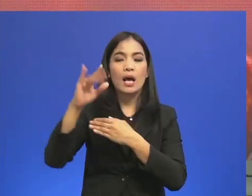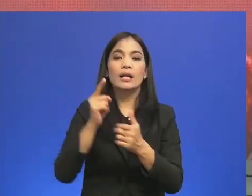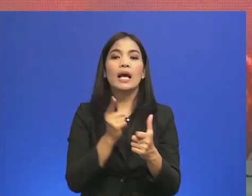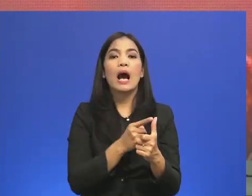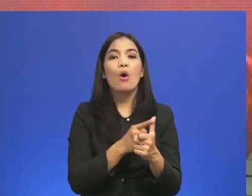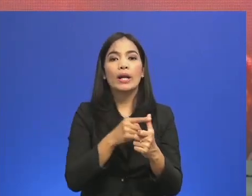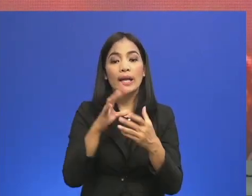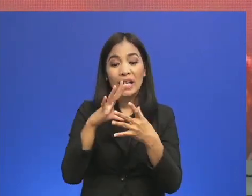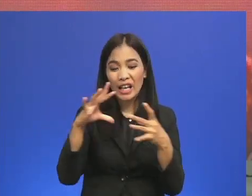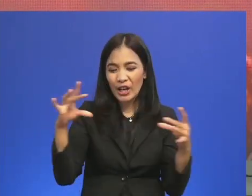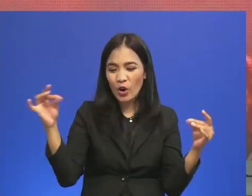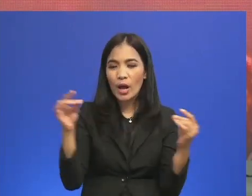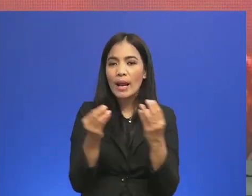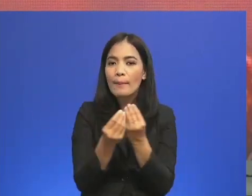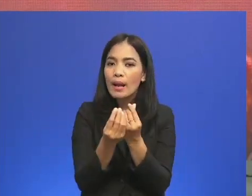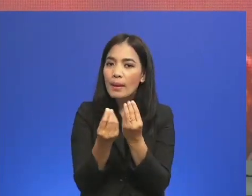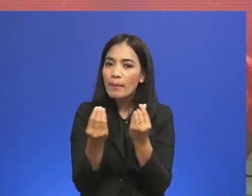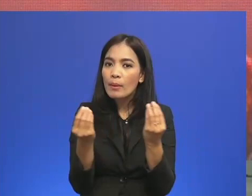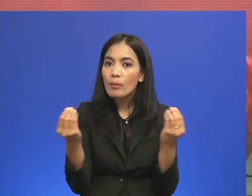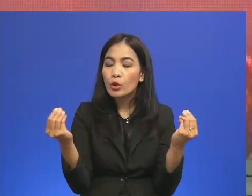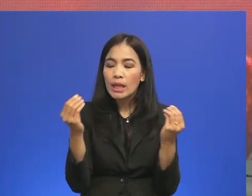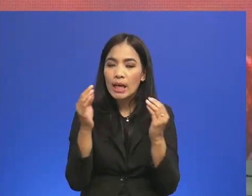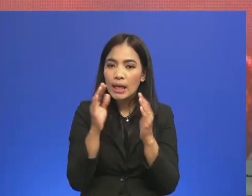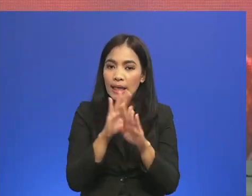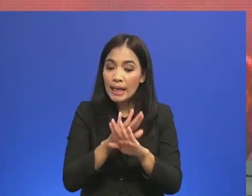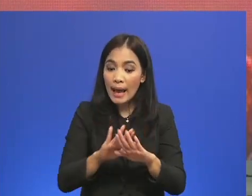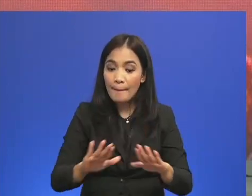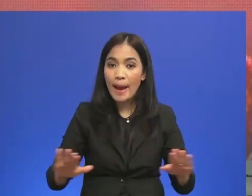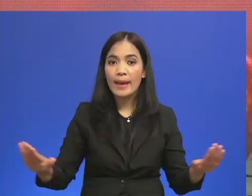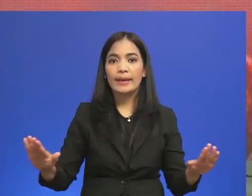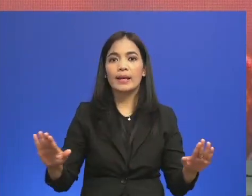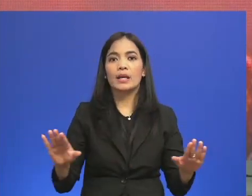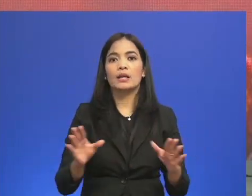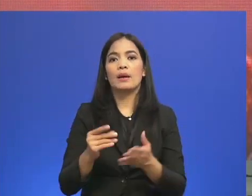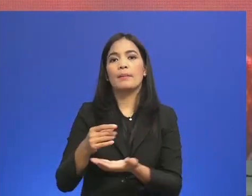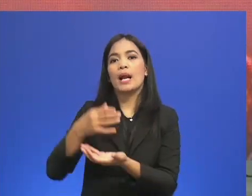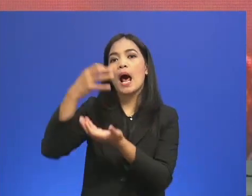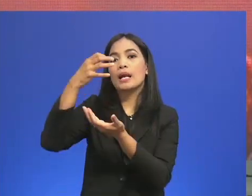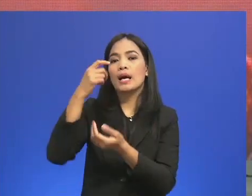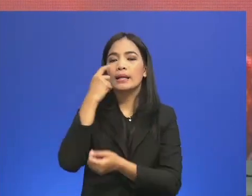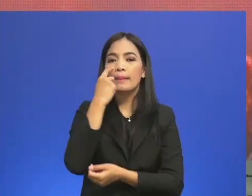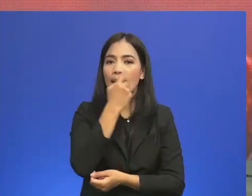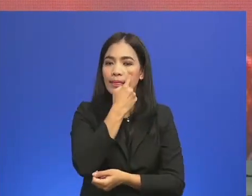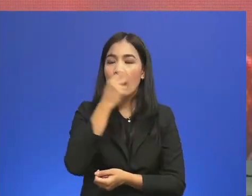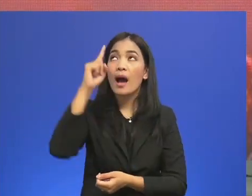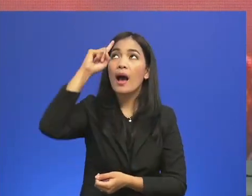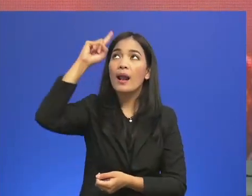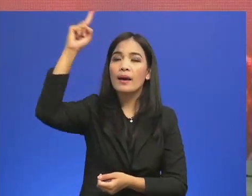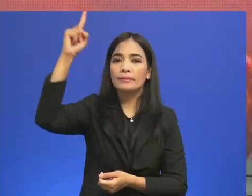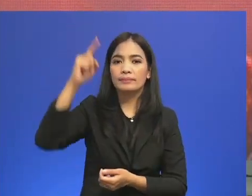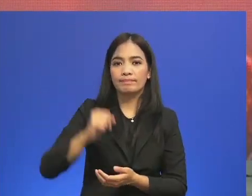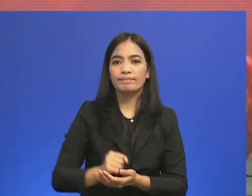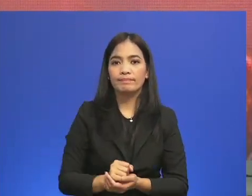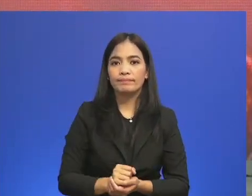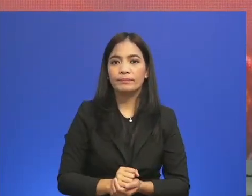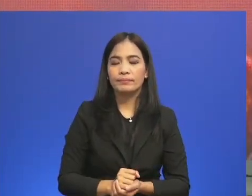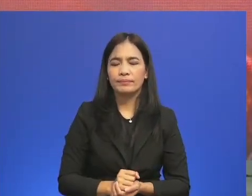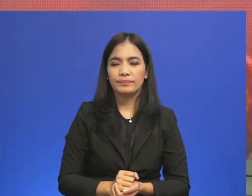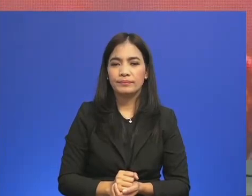dari roh yang lemah lembut dan tenteram, yang sangat berharga di mata Allah.